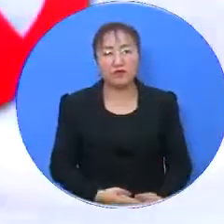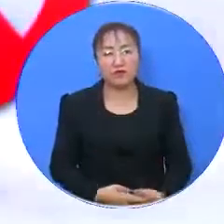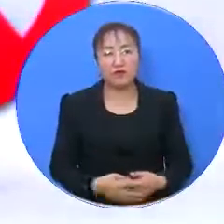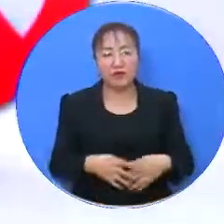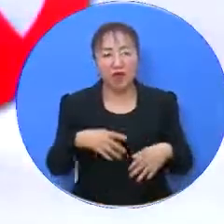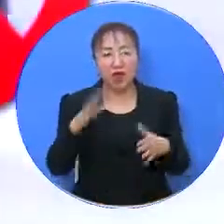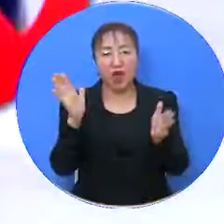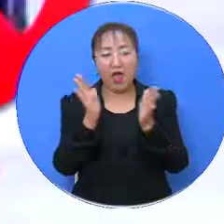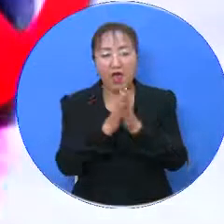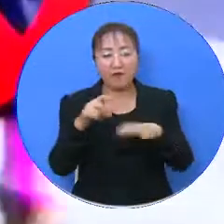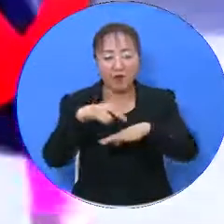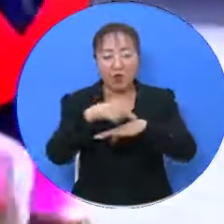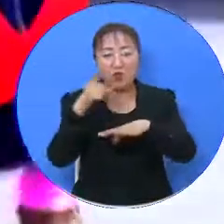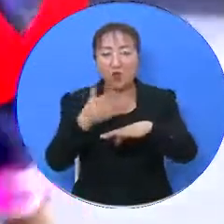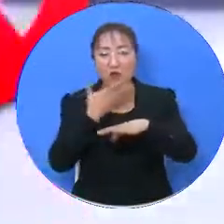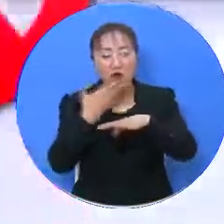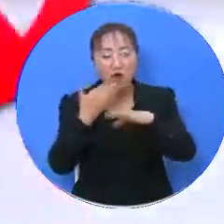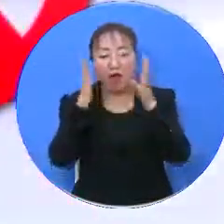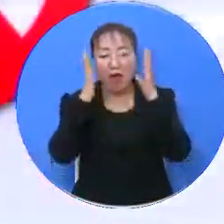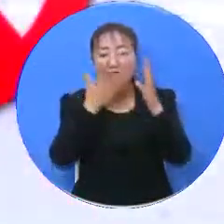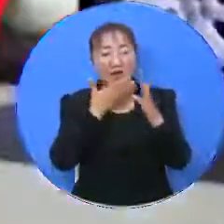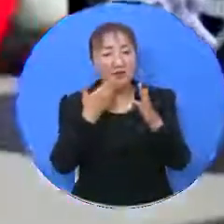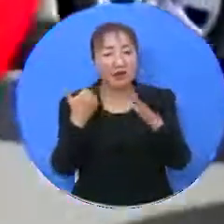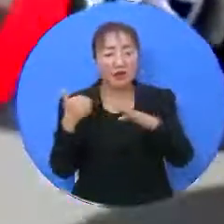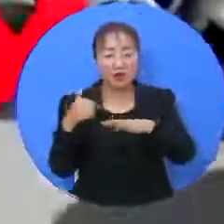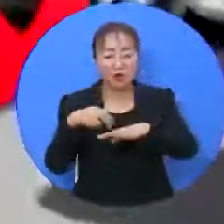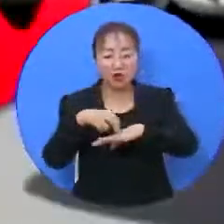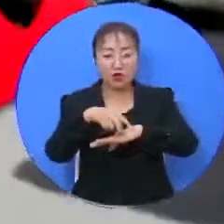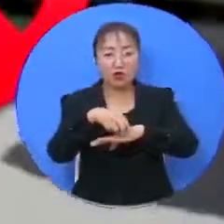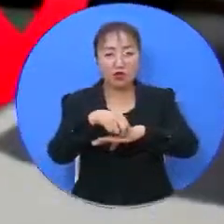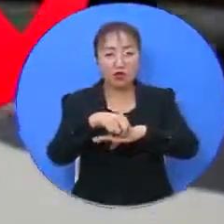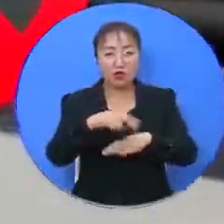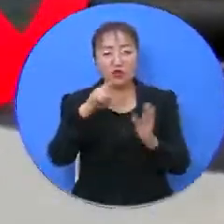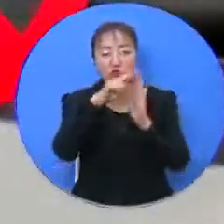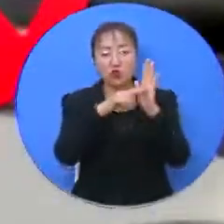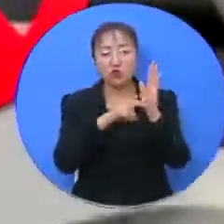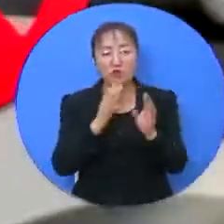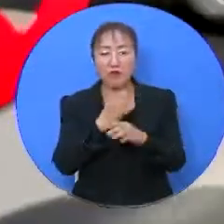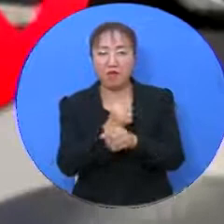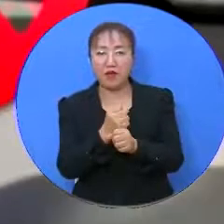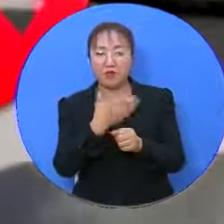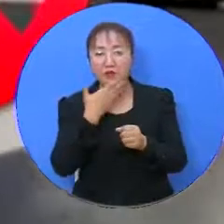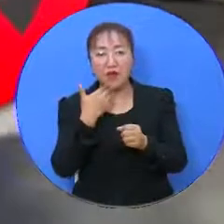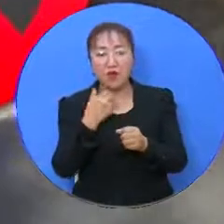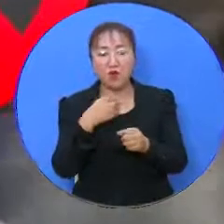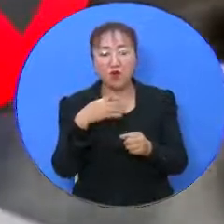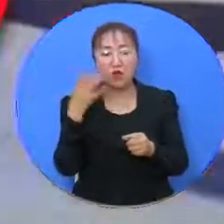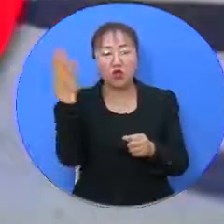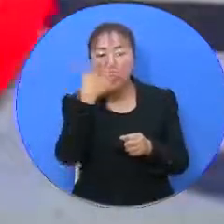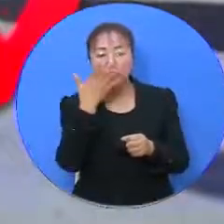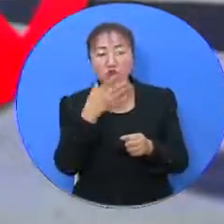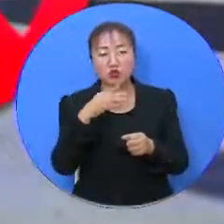Харгалзах хөнгүүгээр замын хөдөлгөөнд анхааралгүй оролцох. Дүрмээ баримтлаагүй болон согтуу жолоочийн буруугаас.